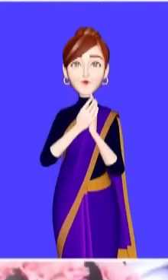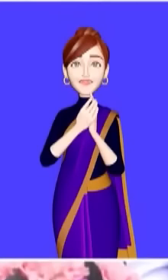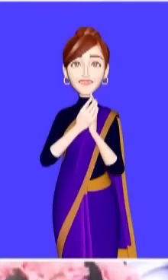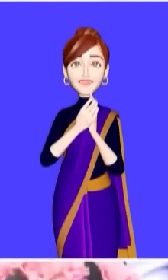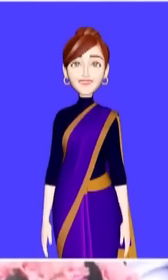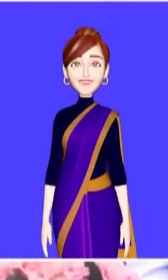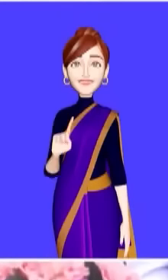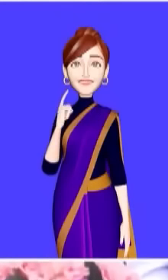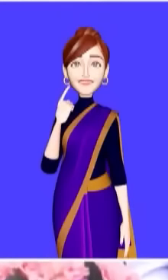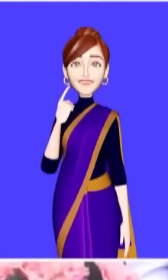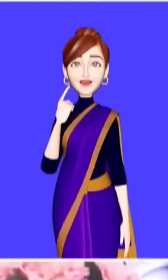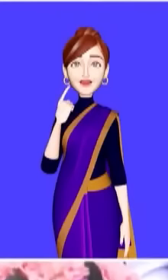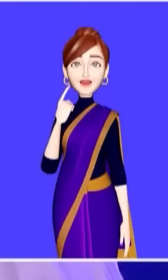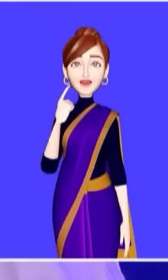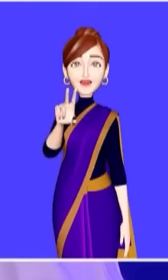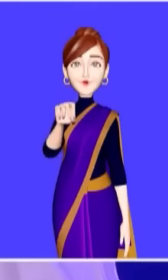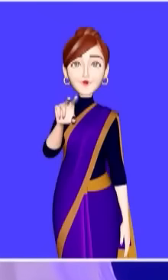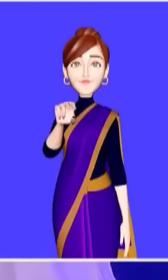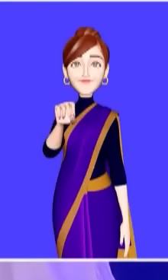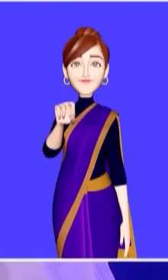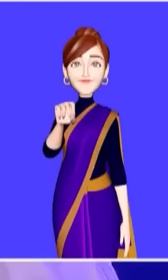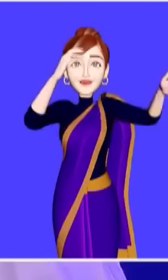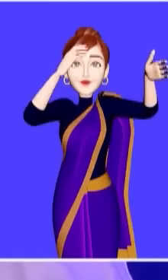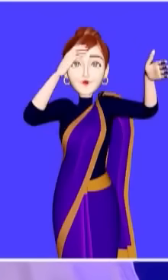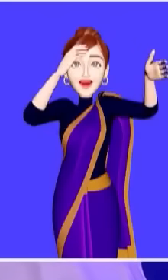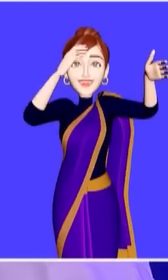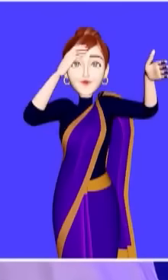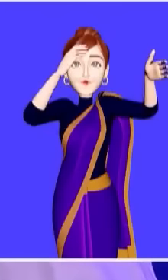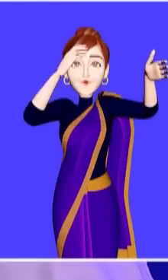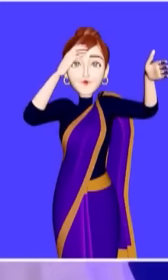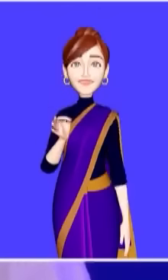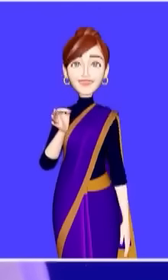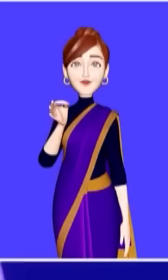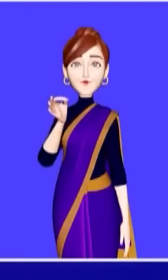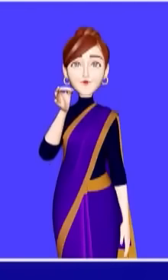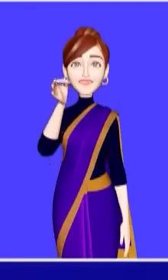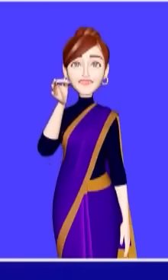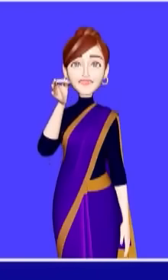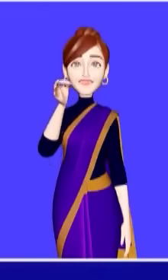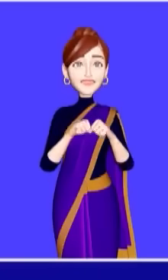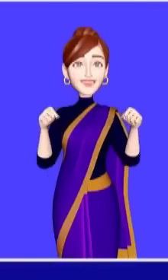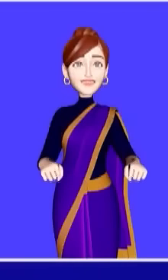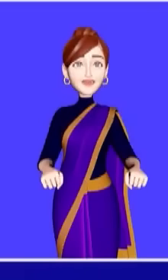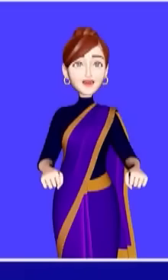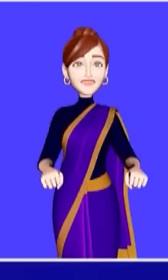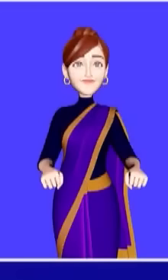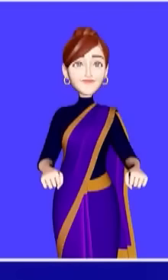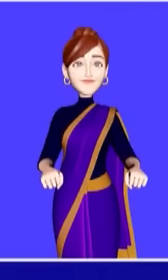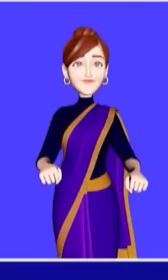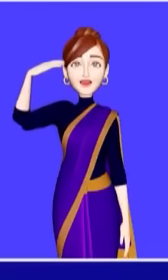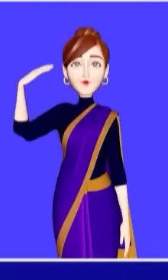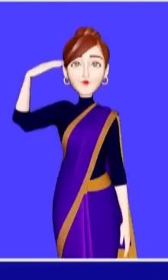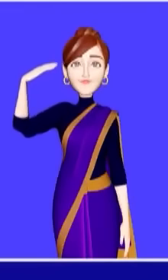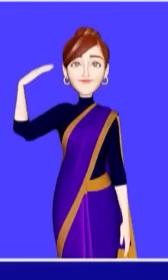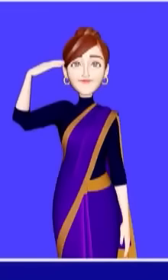जब बोली को पहली बार लिपि में बदला गया, किसी ने नहीं जाना था